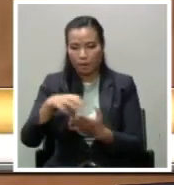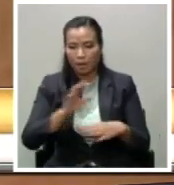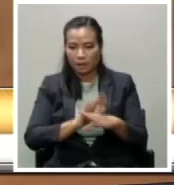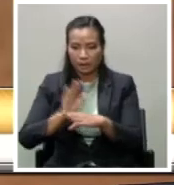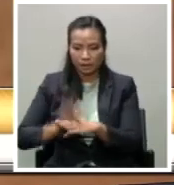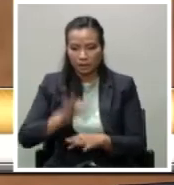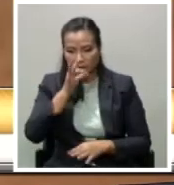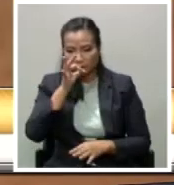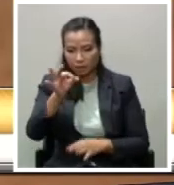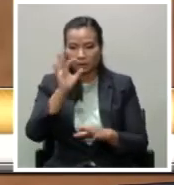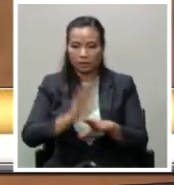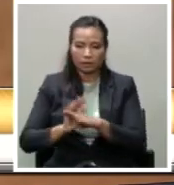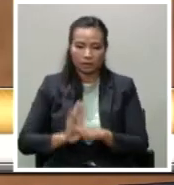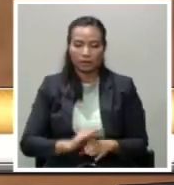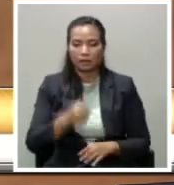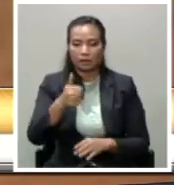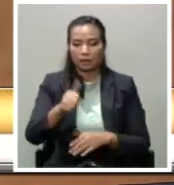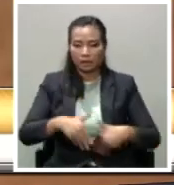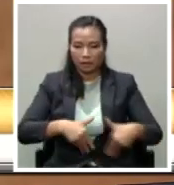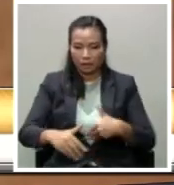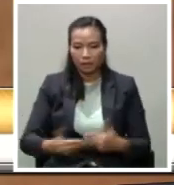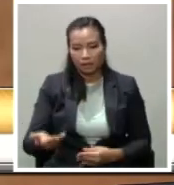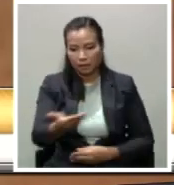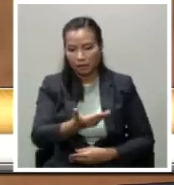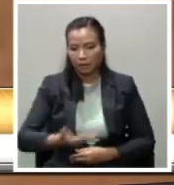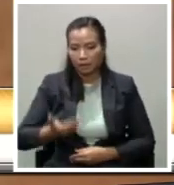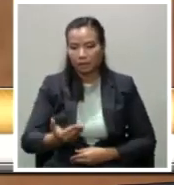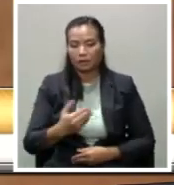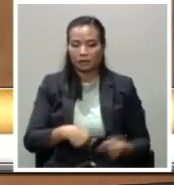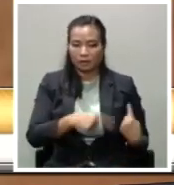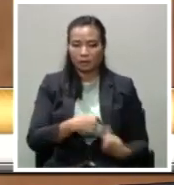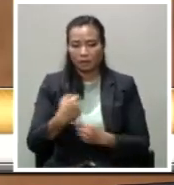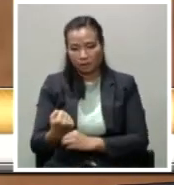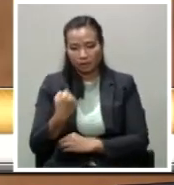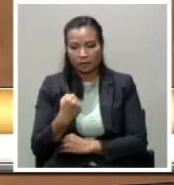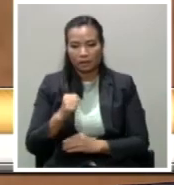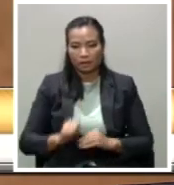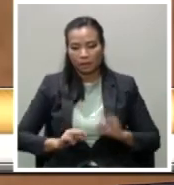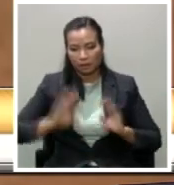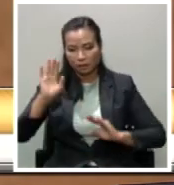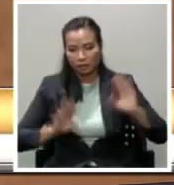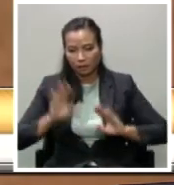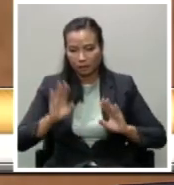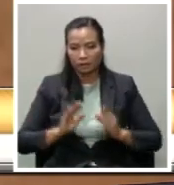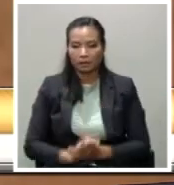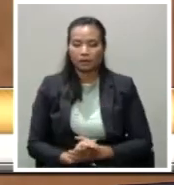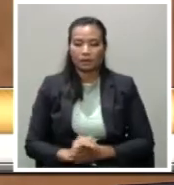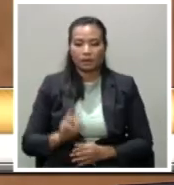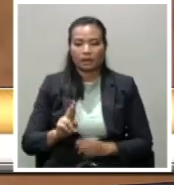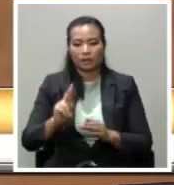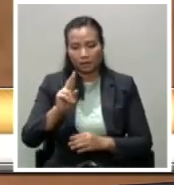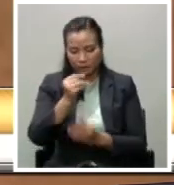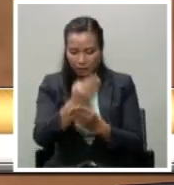แต่เหนือสิ่งอื่นใดก็คือขอพี่น้องประชาชนได้มีความเชื่อมั่นว่าระบบประชาธิปไตยในระบบรัฐสภ